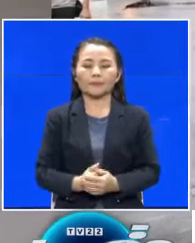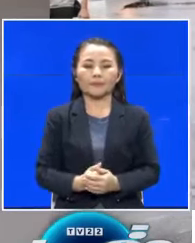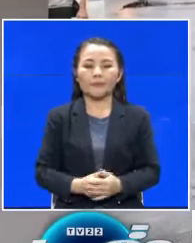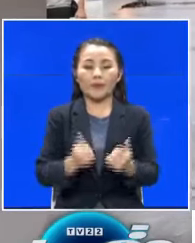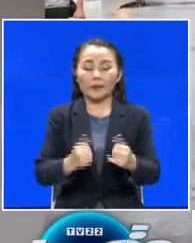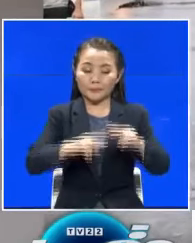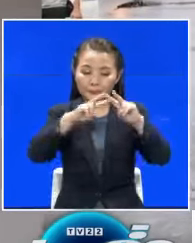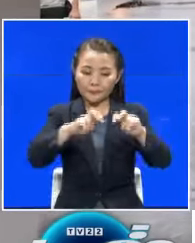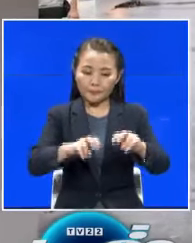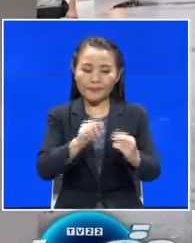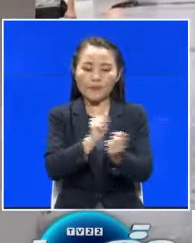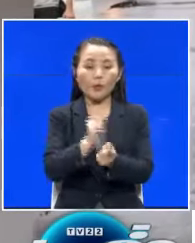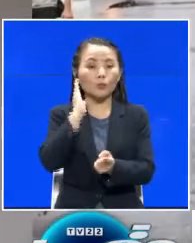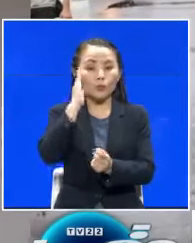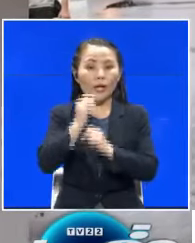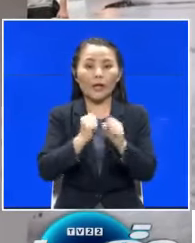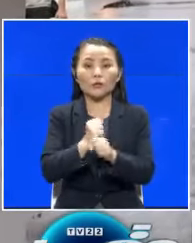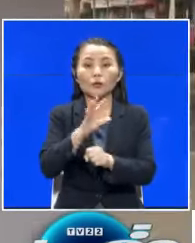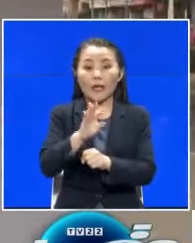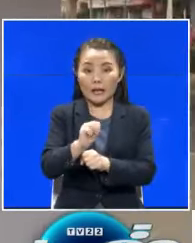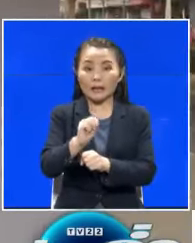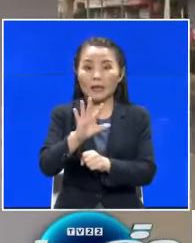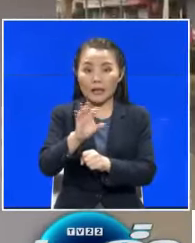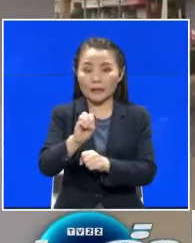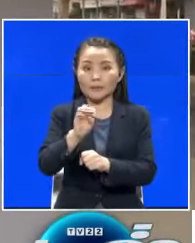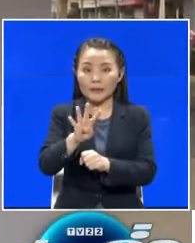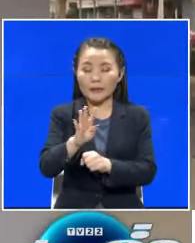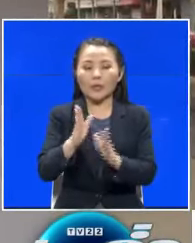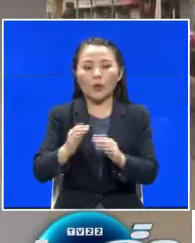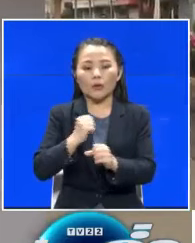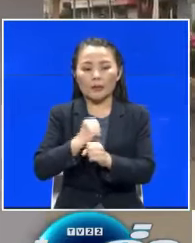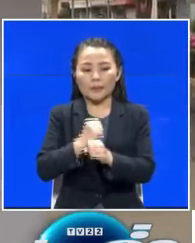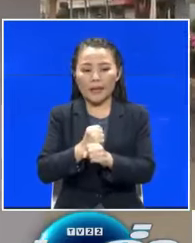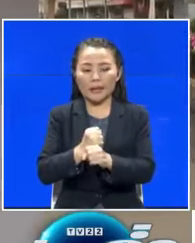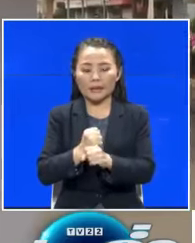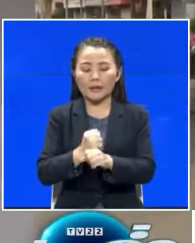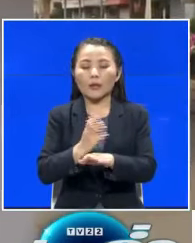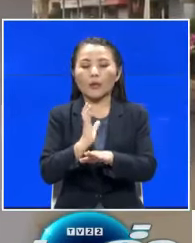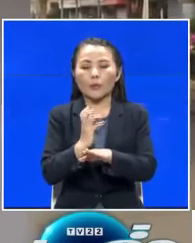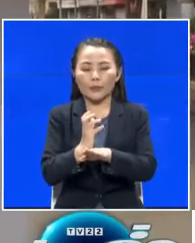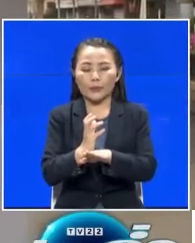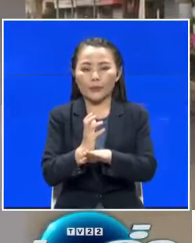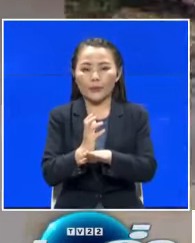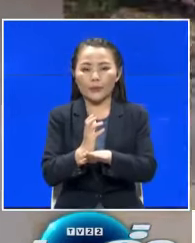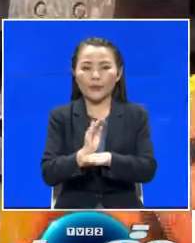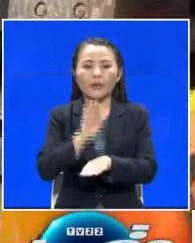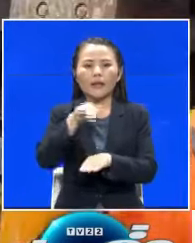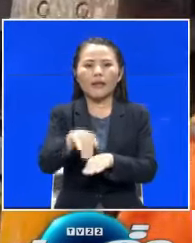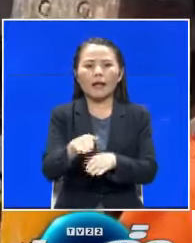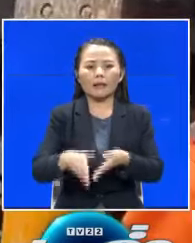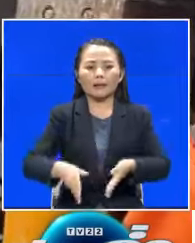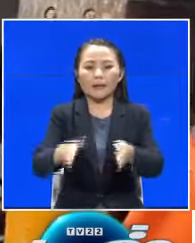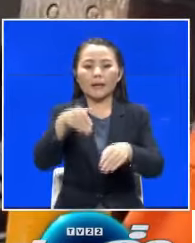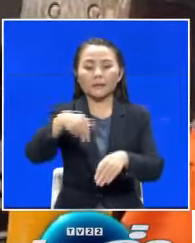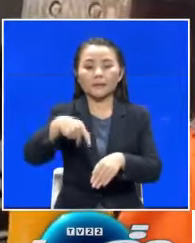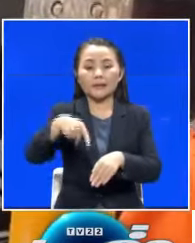ทราบว่านายสุรชาติสมรภาอายุ54ปีนะคะซึ่งเป็นพนักงานกู้ภัยทางพิเศษฉลองรัฐการทางพิเศษแห่งประเทศไทยให้การ